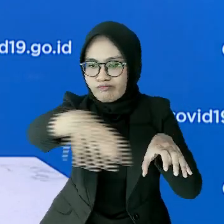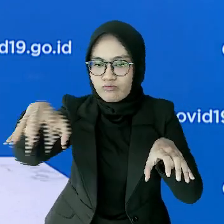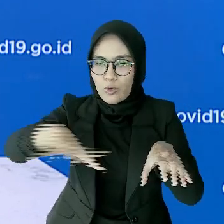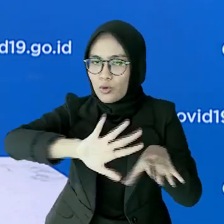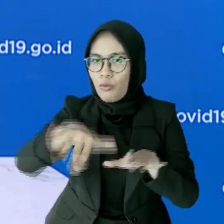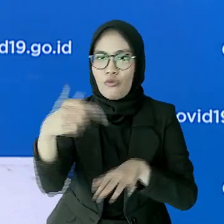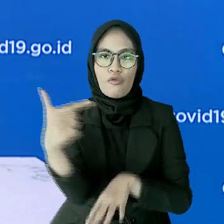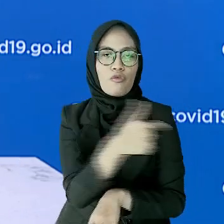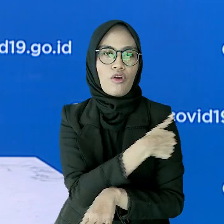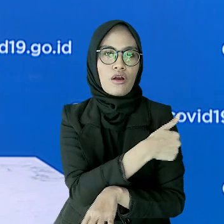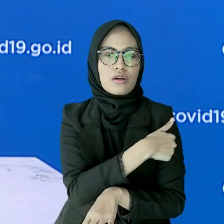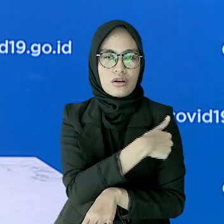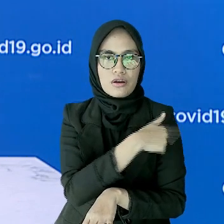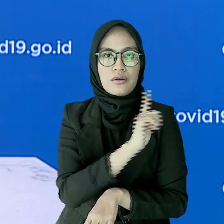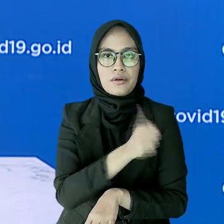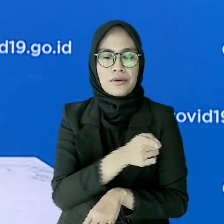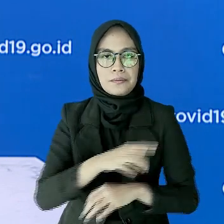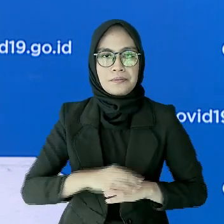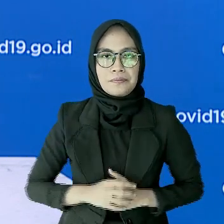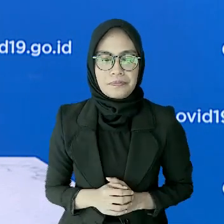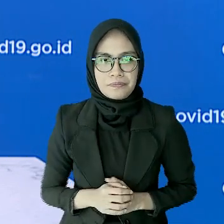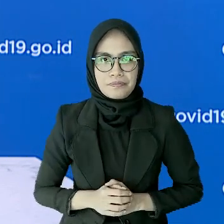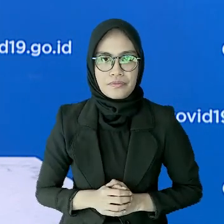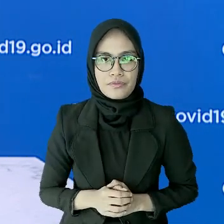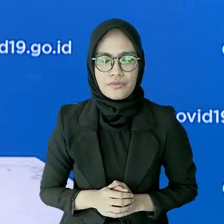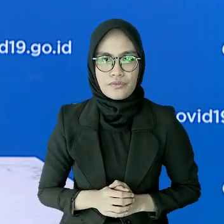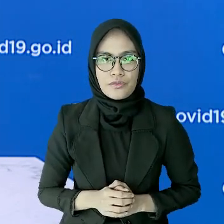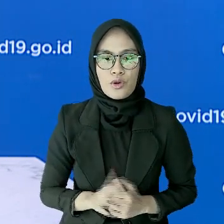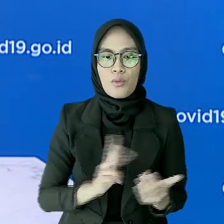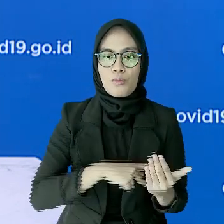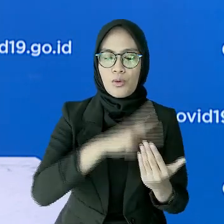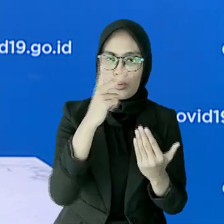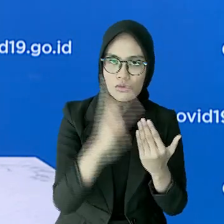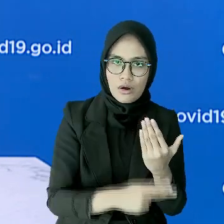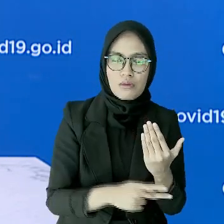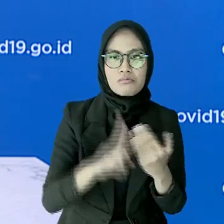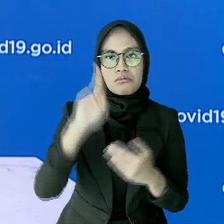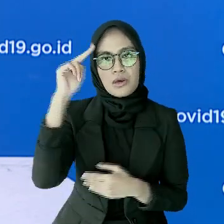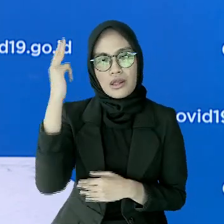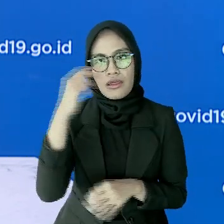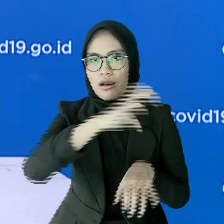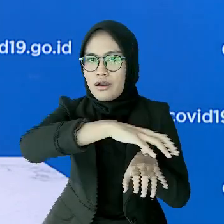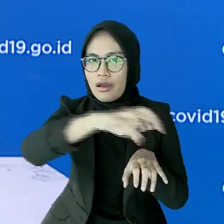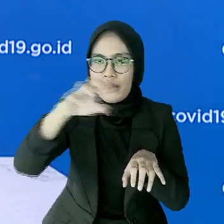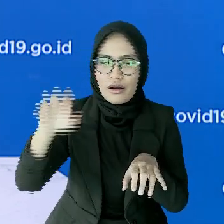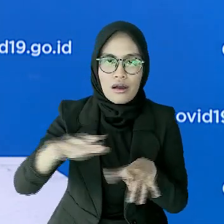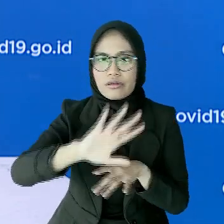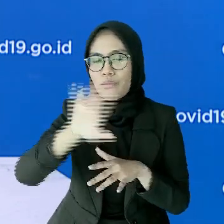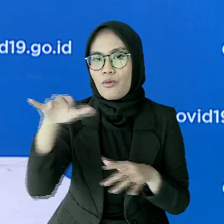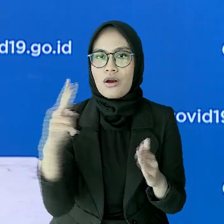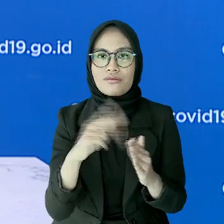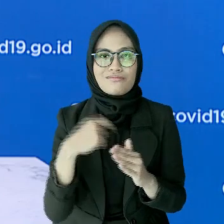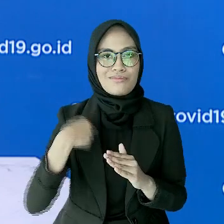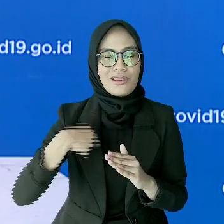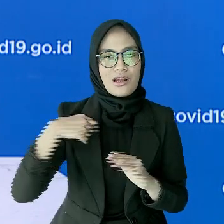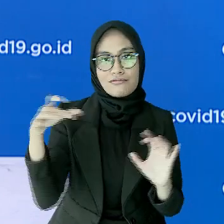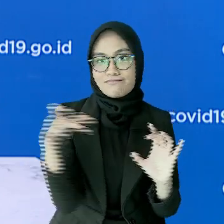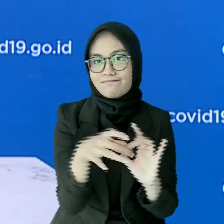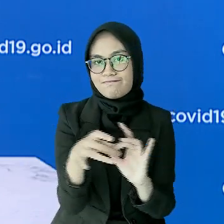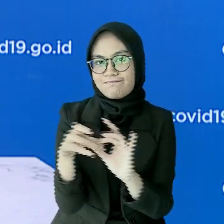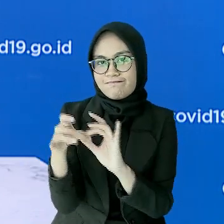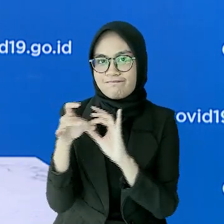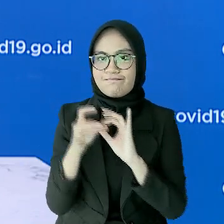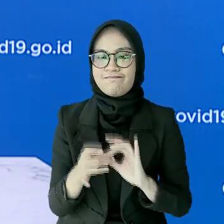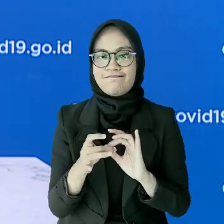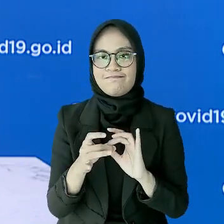Program yang dijalankan oleh Kementerian Kesehatan, Kementerian Dalam Negeri, serta didukung peneliti-peneliti dari perguruan tinggi di